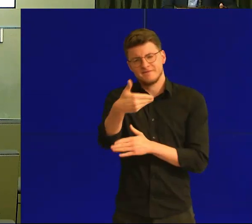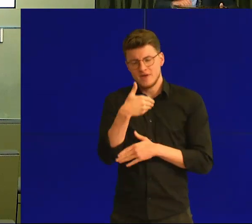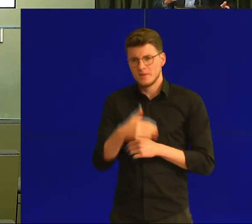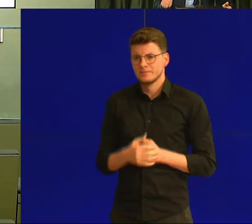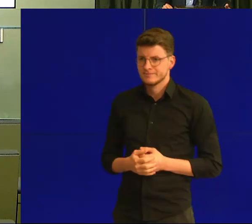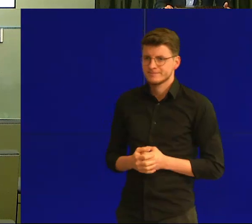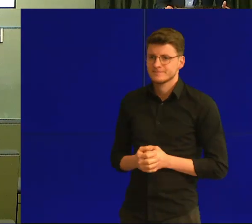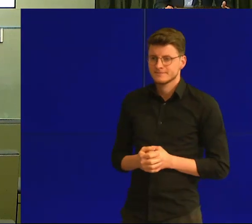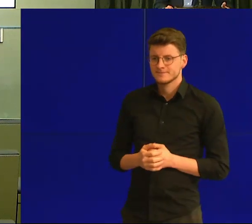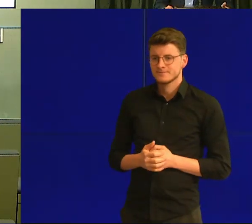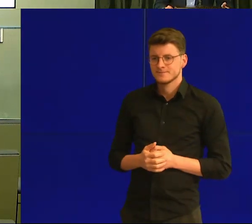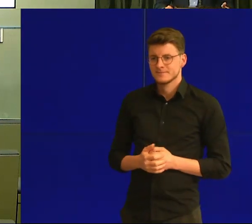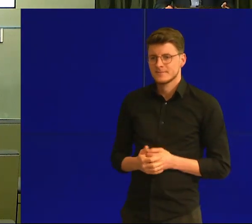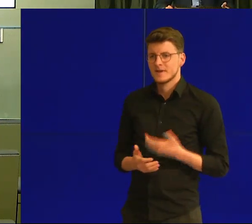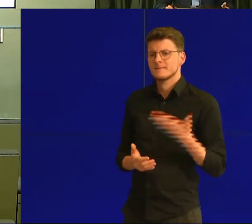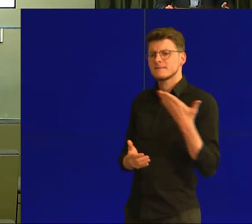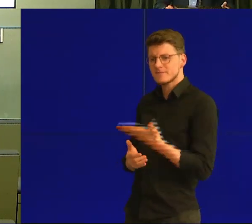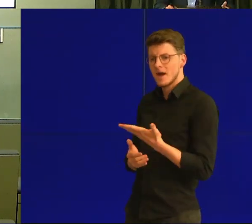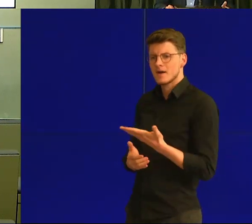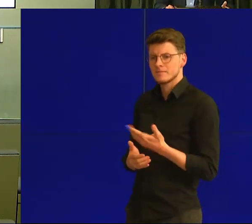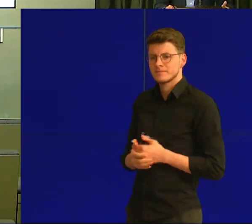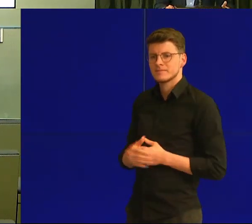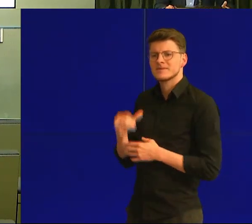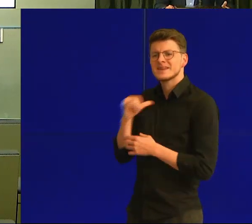de philo in its